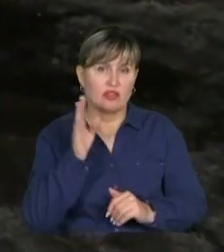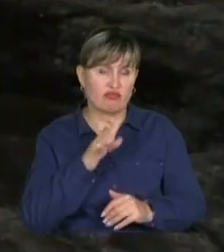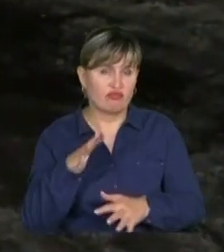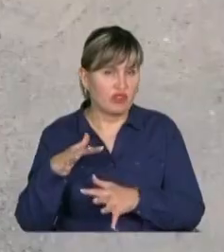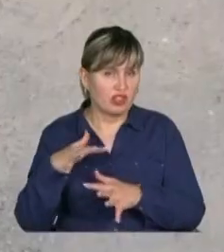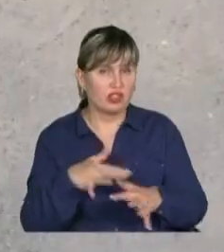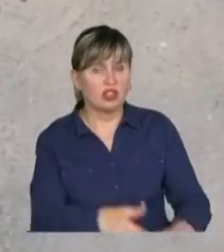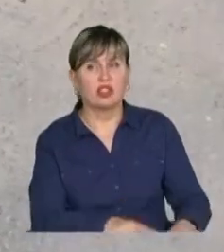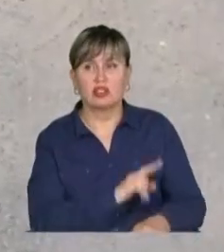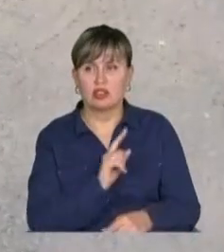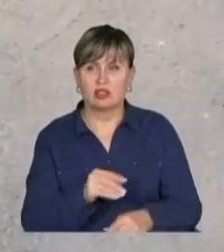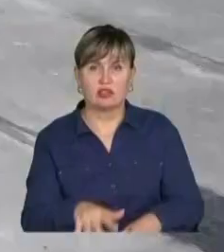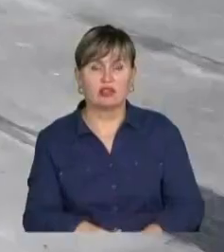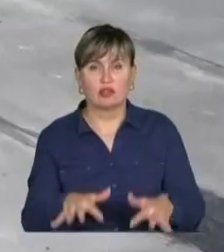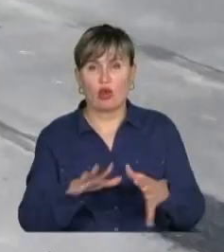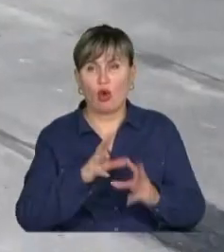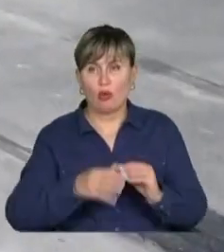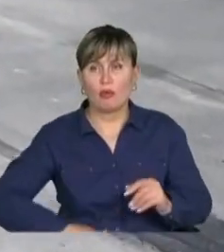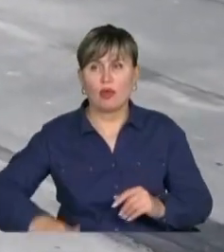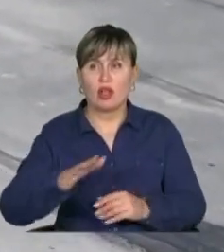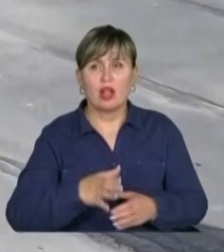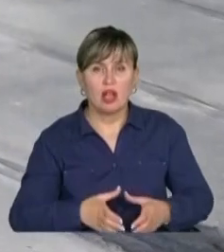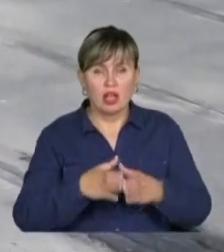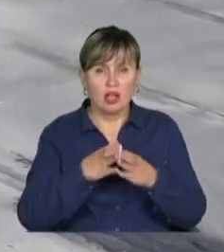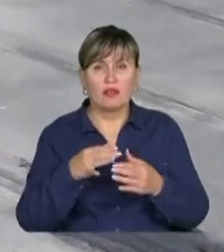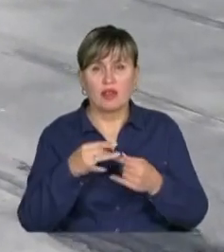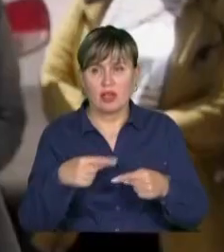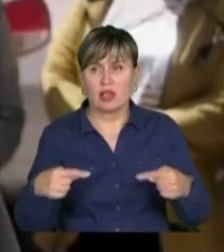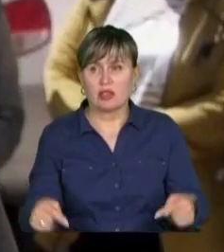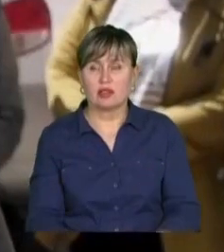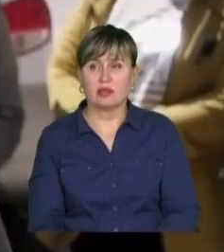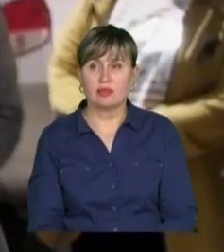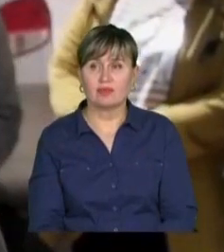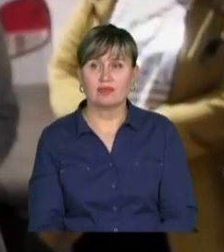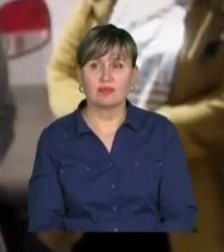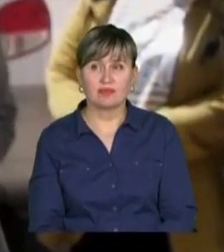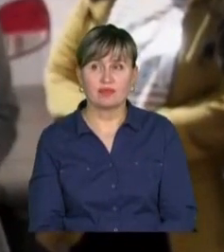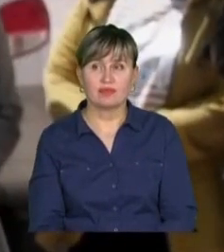большим потоком, поэтому затопило общие площадки, лифты, паркинг и кладовки.